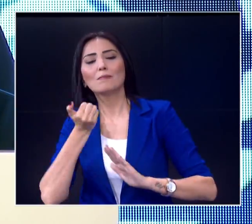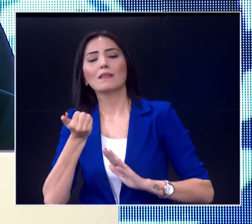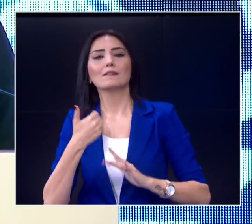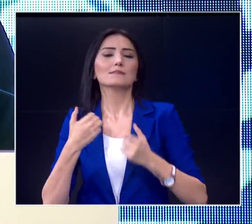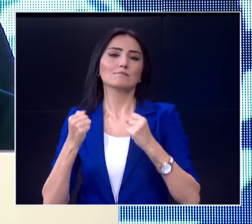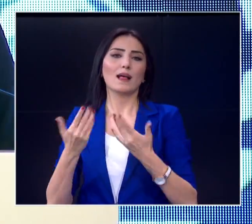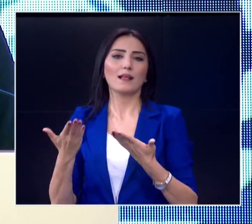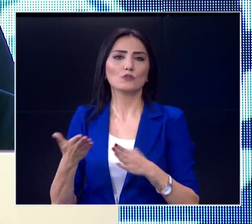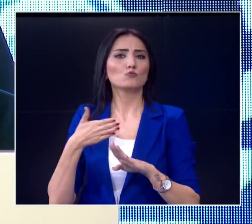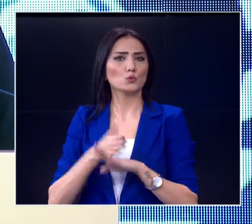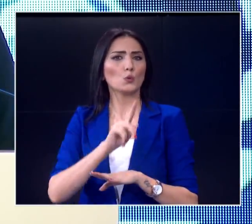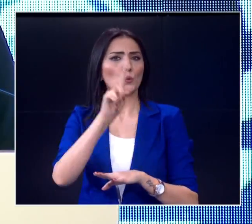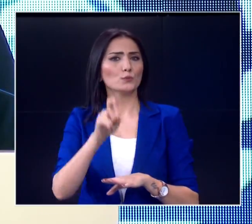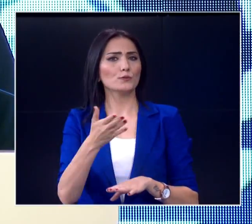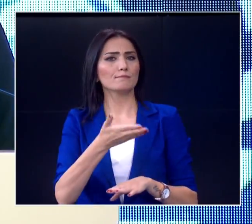sağladık. Doğru mu?